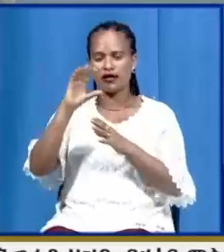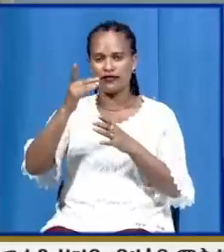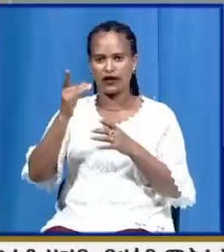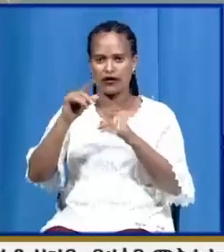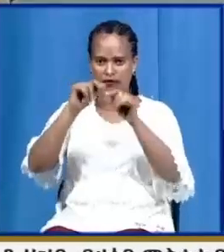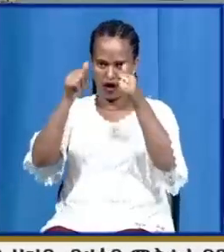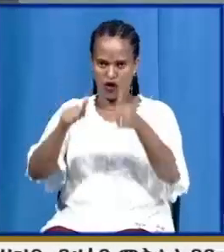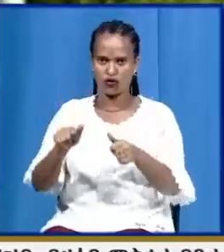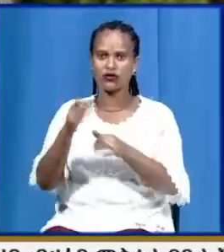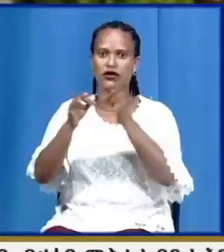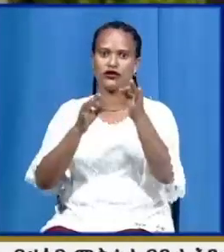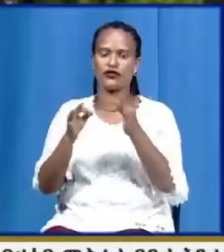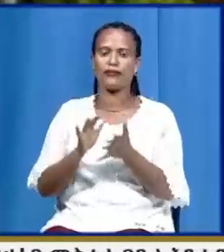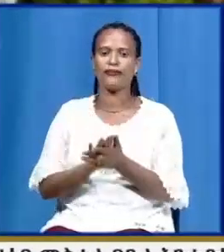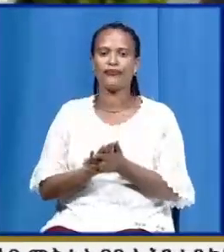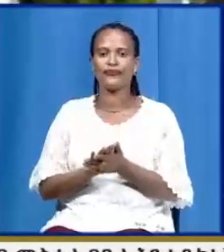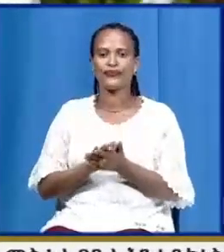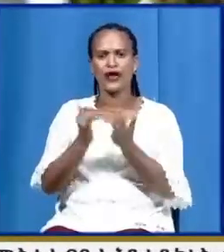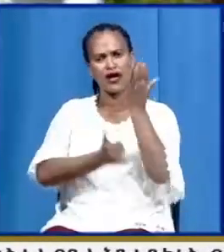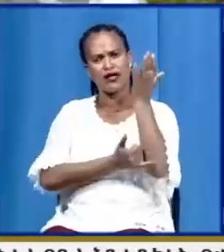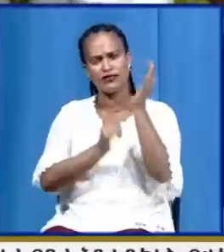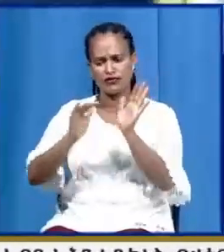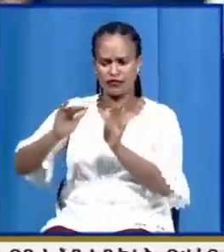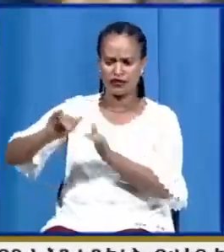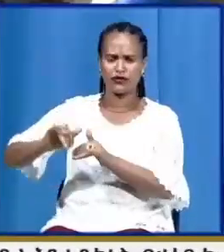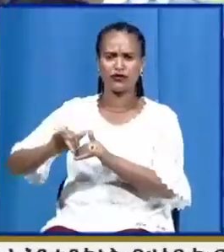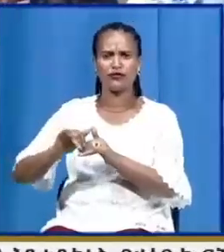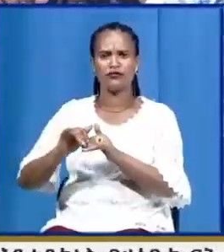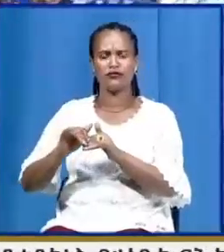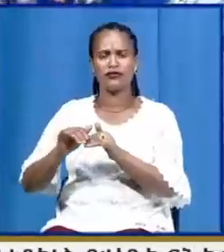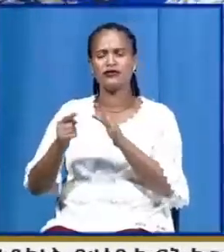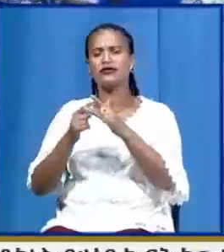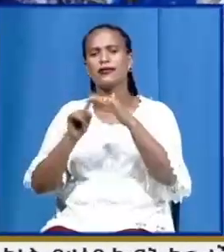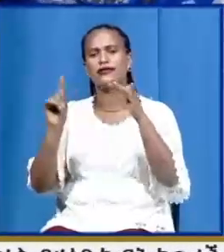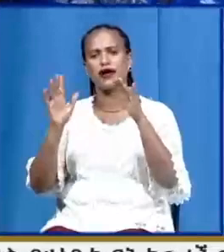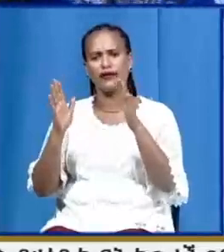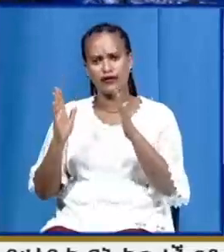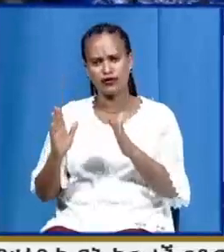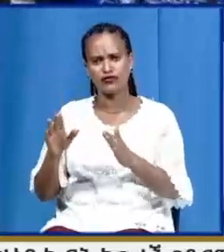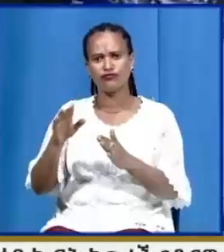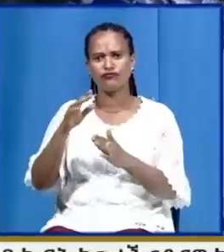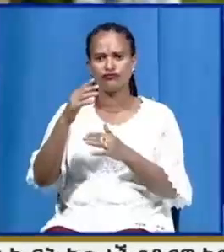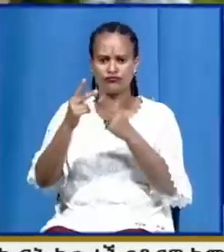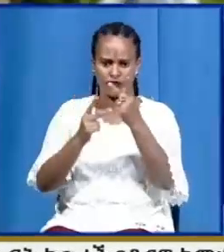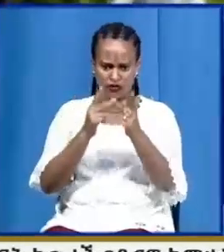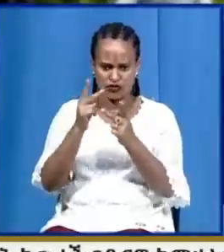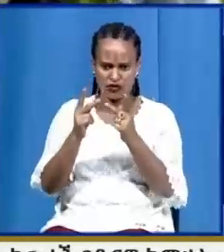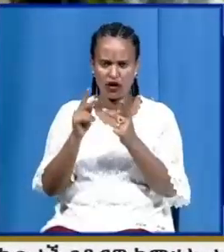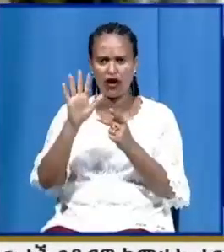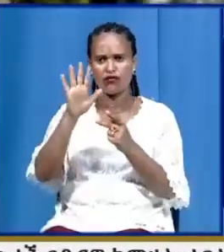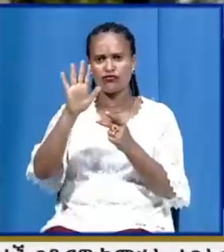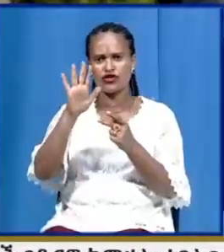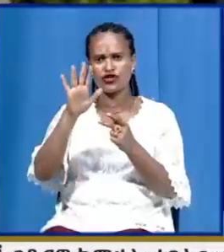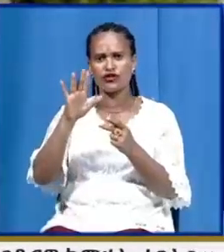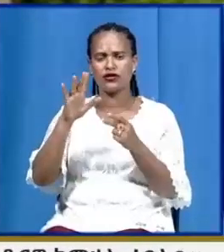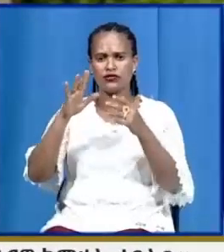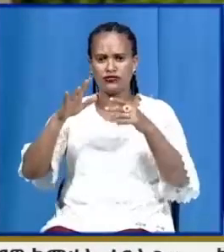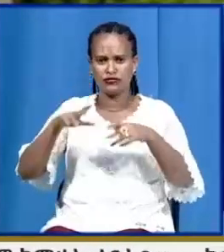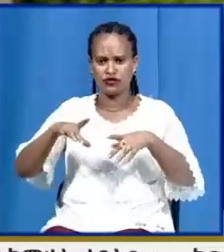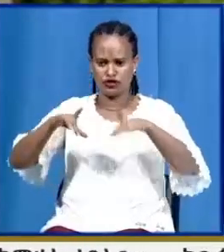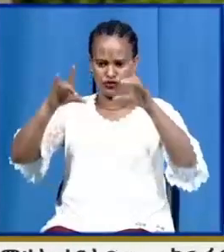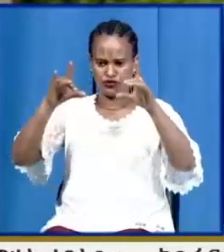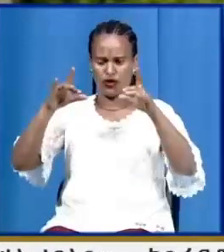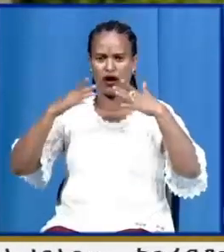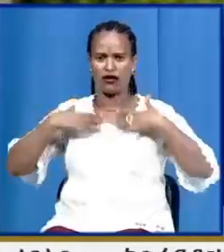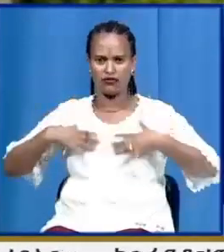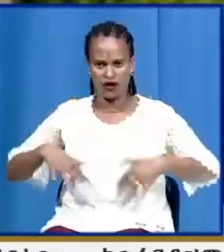ሓወልቲ ገሊፆም ዓዶም ሓዲጎም ንተመዛበሉ ላዘርና ሓሙሽተ ትርሽዋ ክዳውንቲ